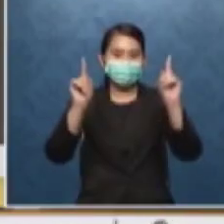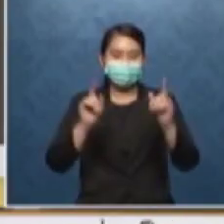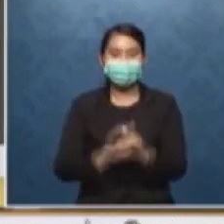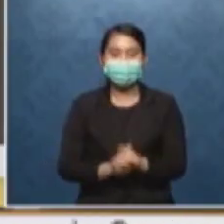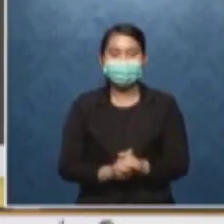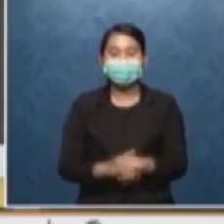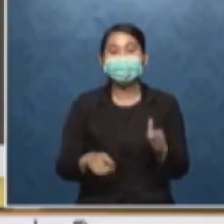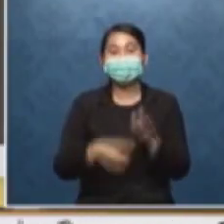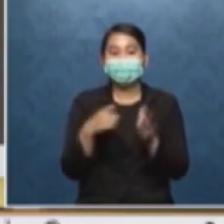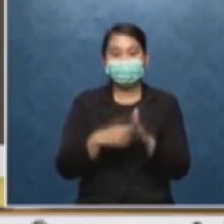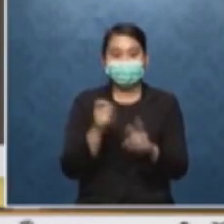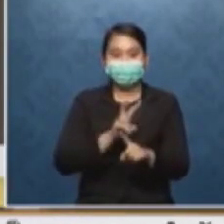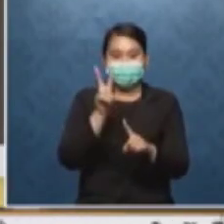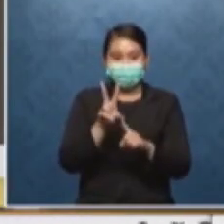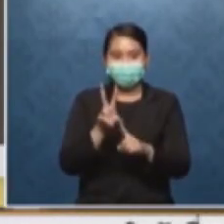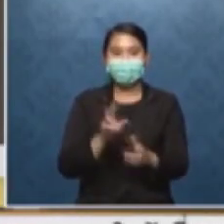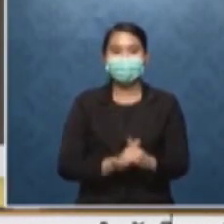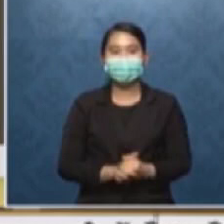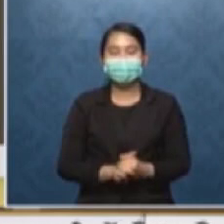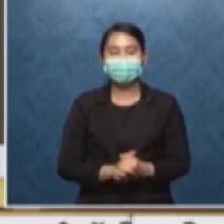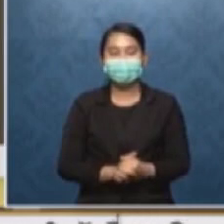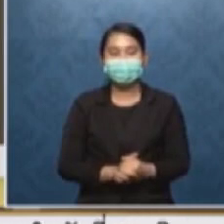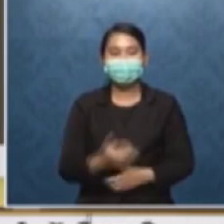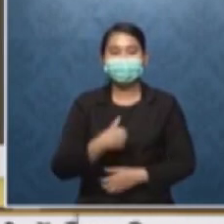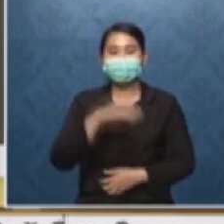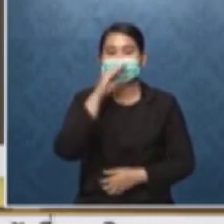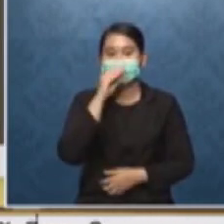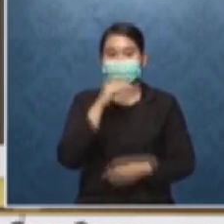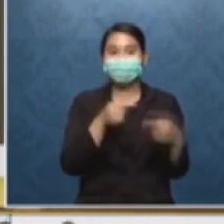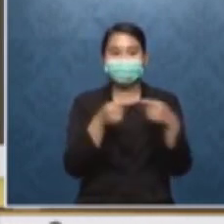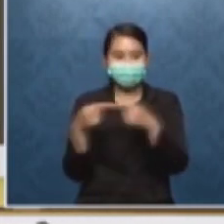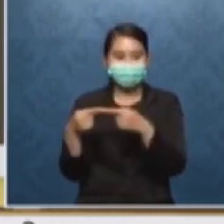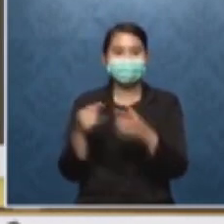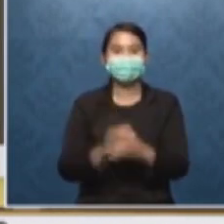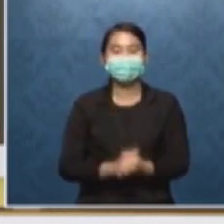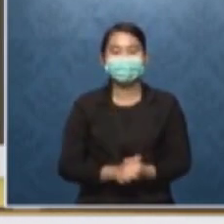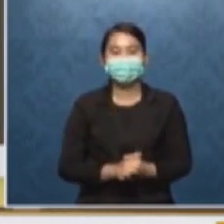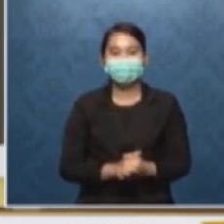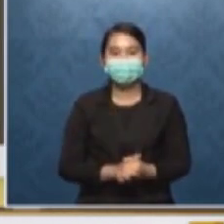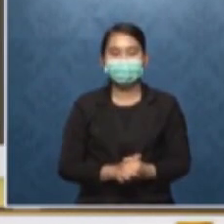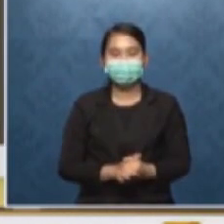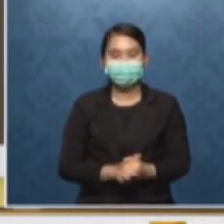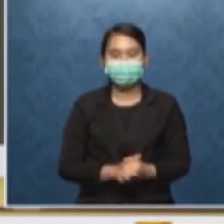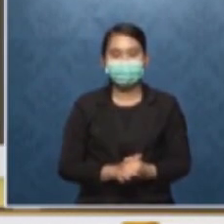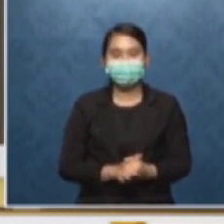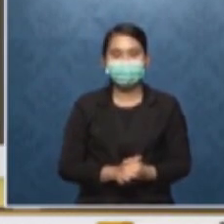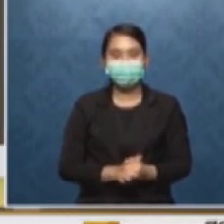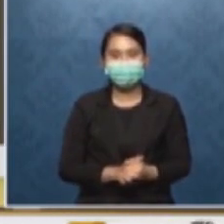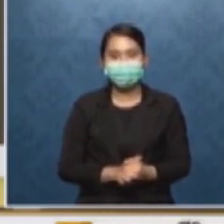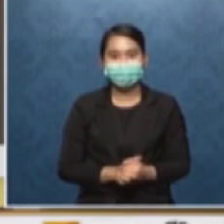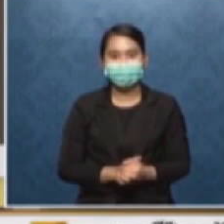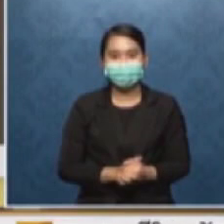เหตุผลที่สองครับที่ผมอยากจะมาพูดต่อท่านประธานวันนี้ก็คือว่าค่ะวันนี้